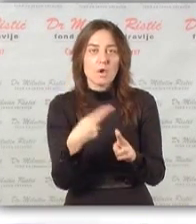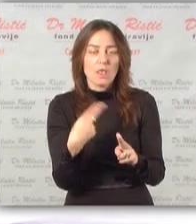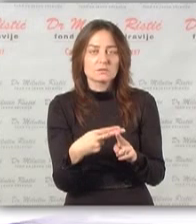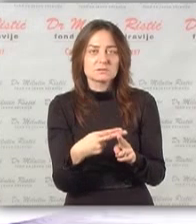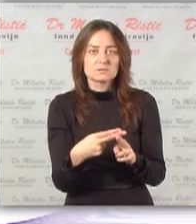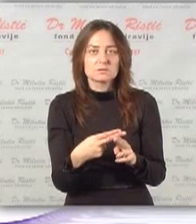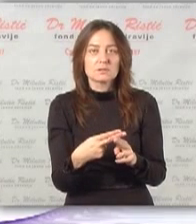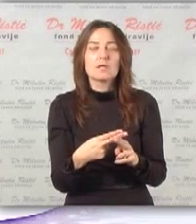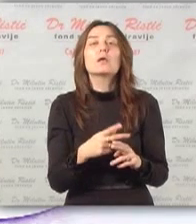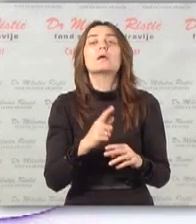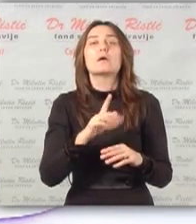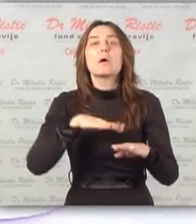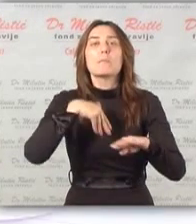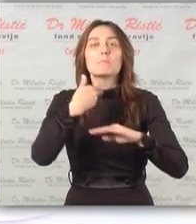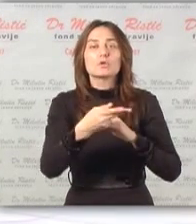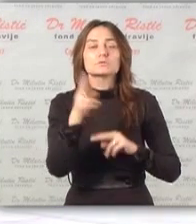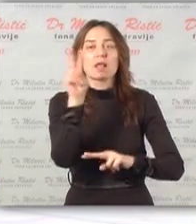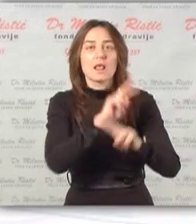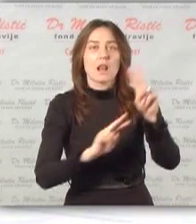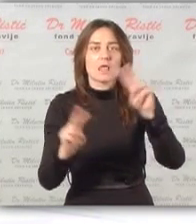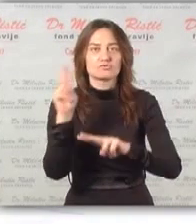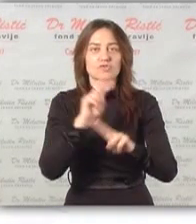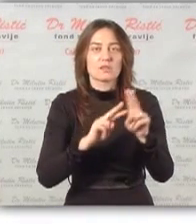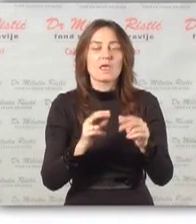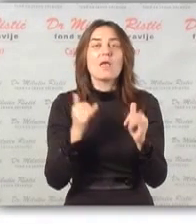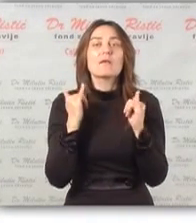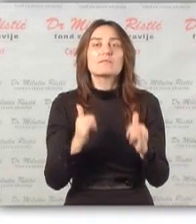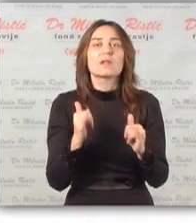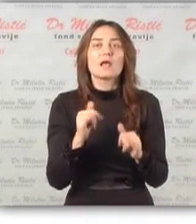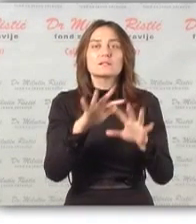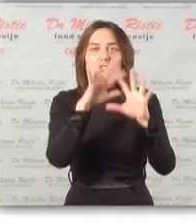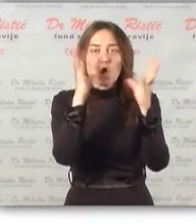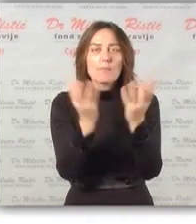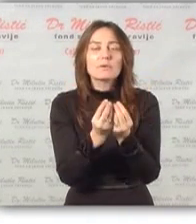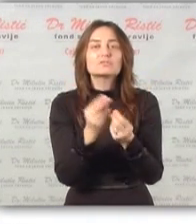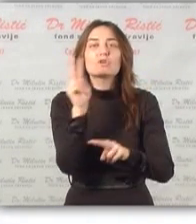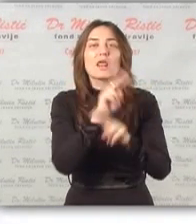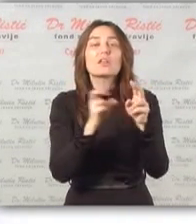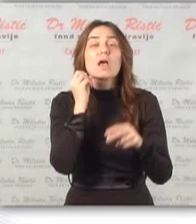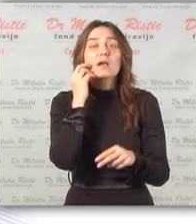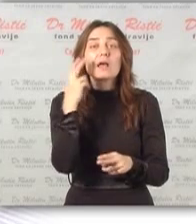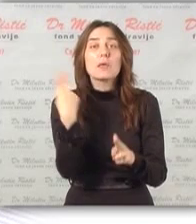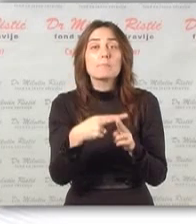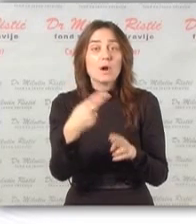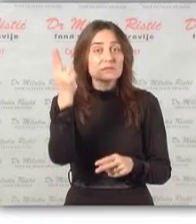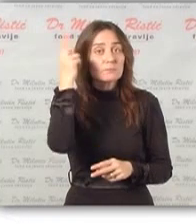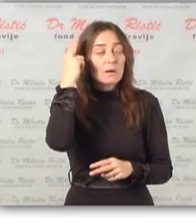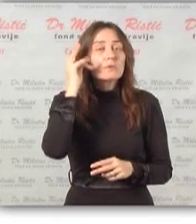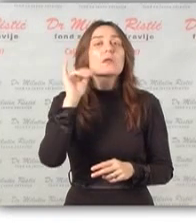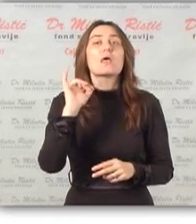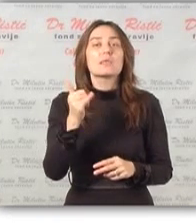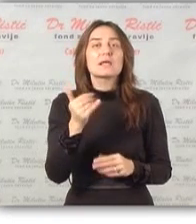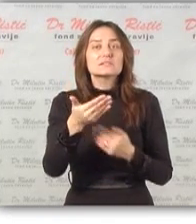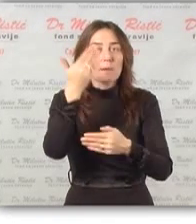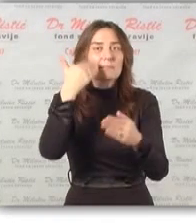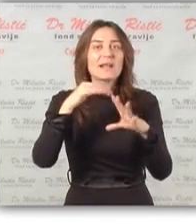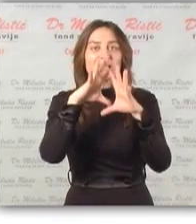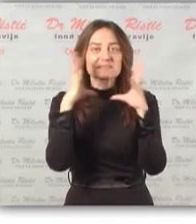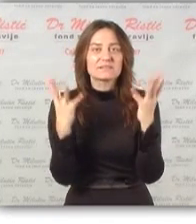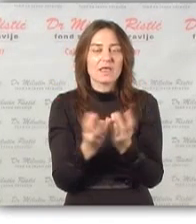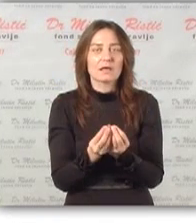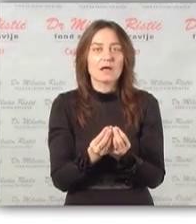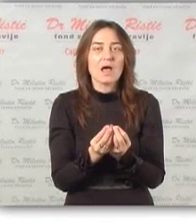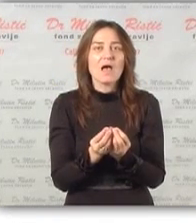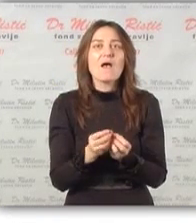simptome bolesti, a potom pristupiti lečenju. Današnji oblici lečenja kada se bolest prepozna jesu prije